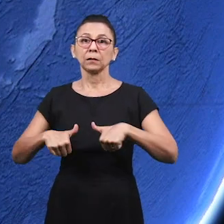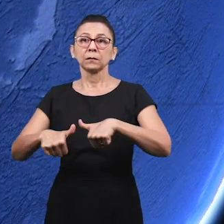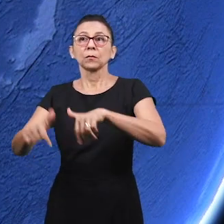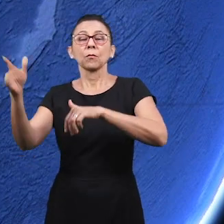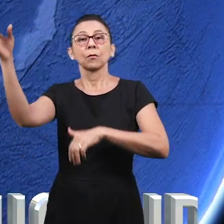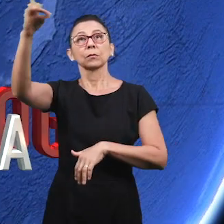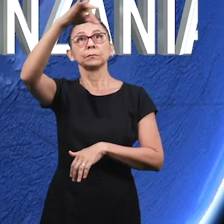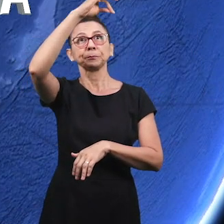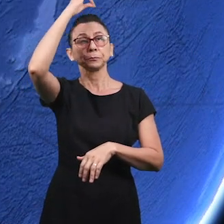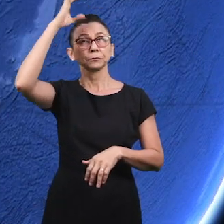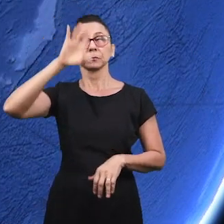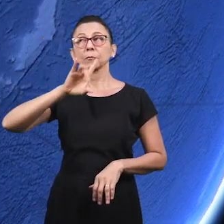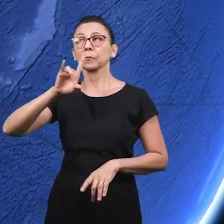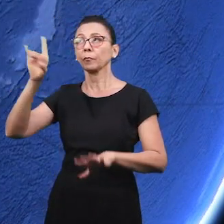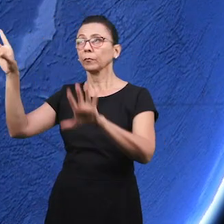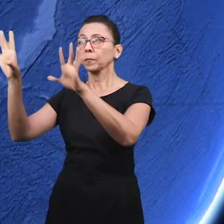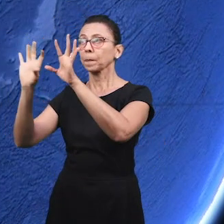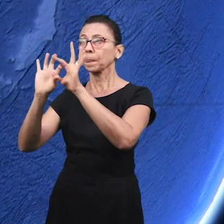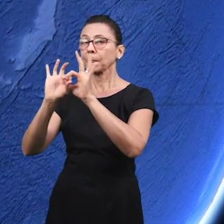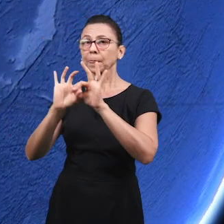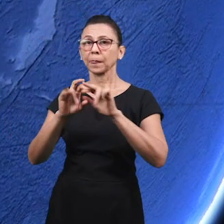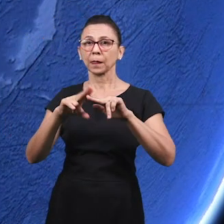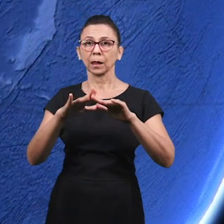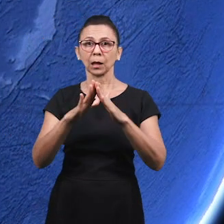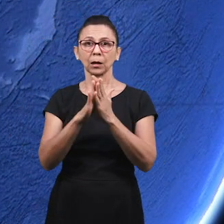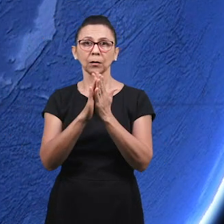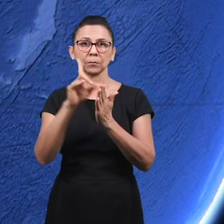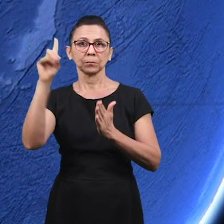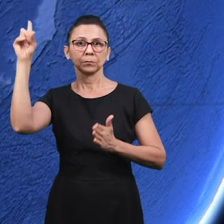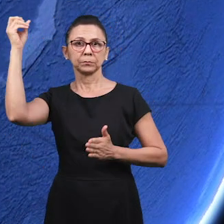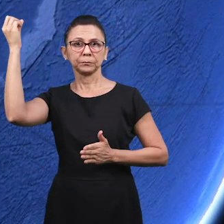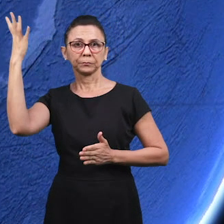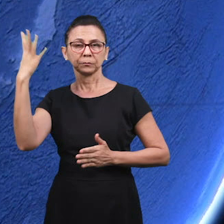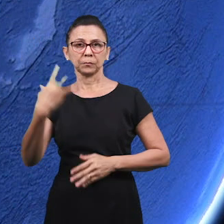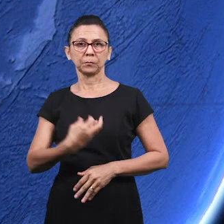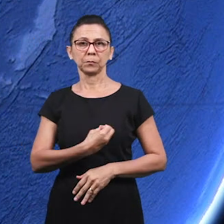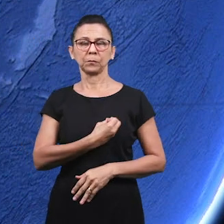direction du Saint-Esprit de Dieu et unis par la parole vivante.